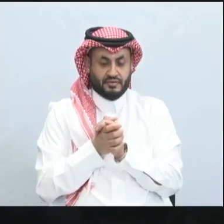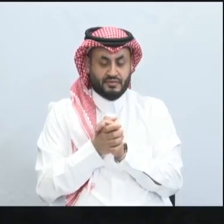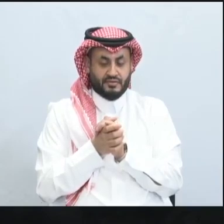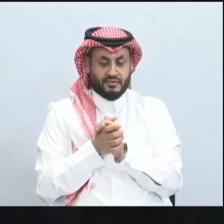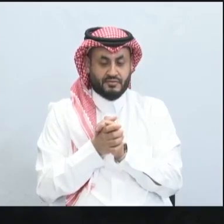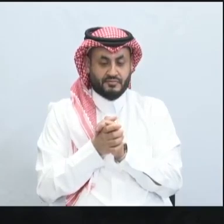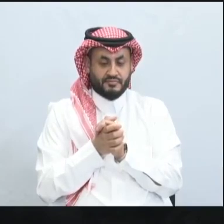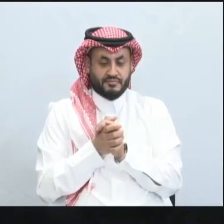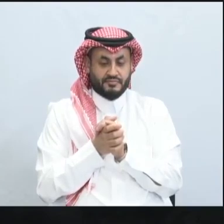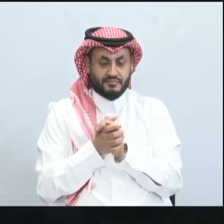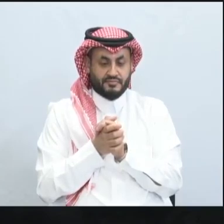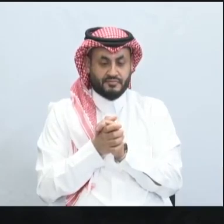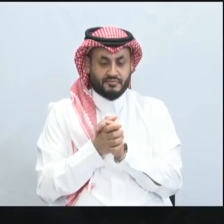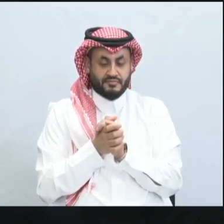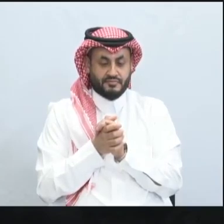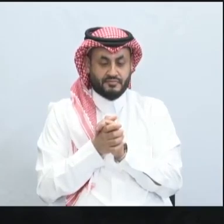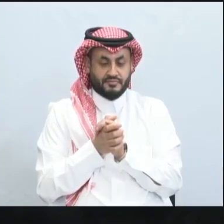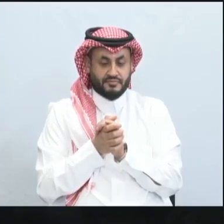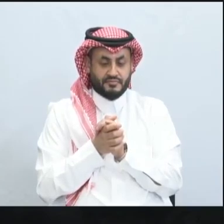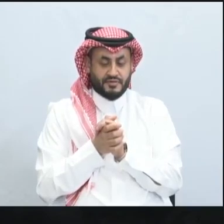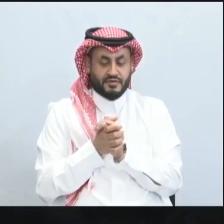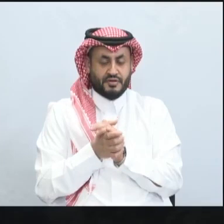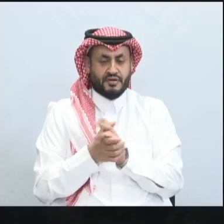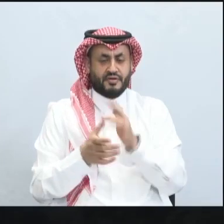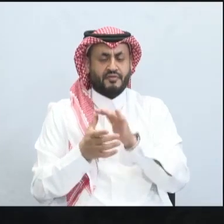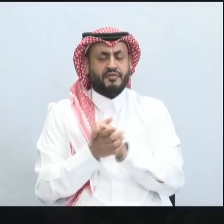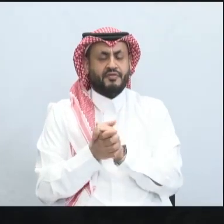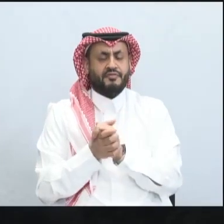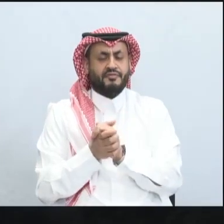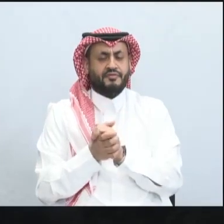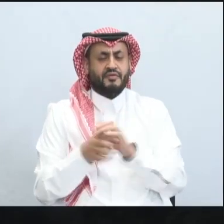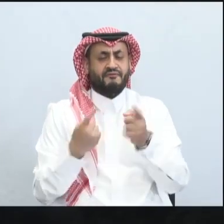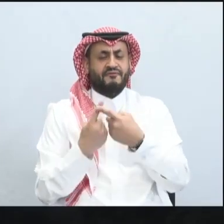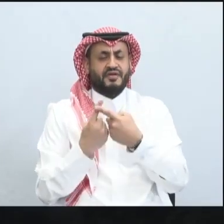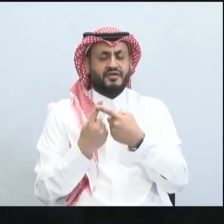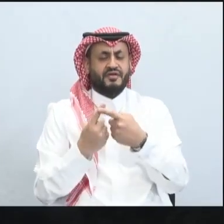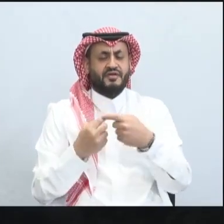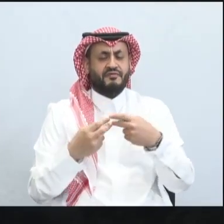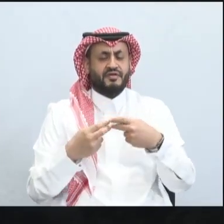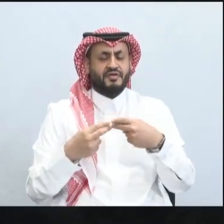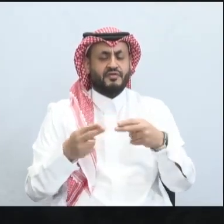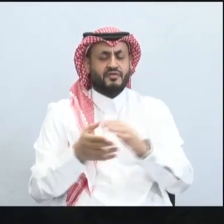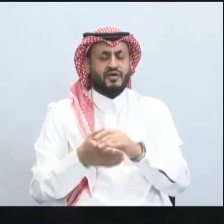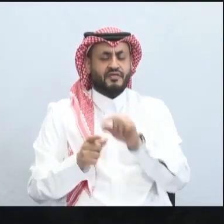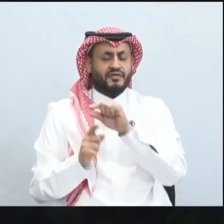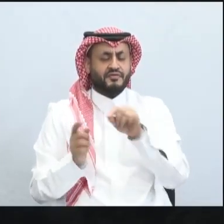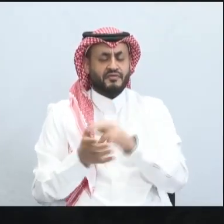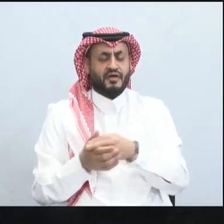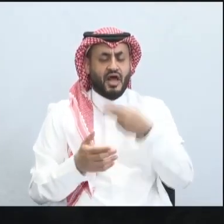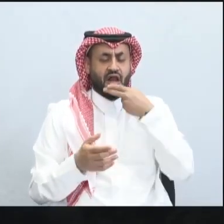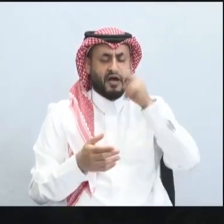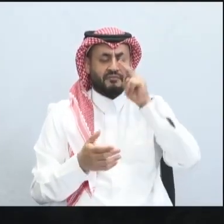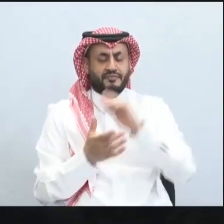ذكر في مطلع هذه السوره في قوله تعالى الحمد لله الحمد لله